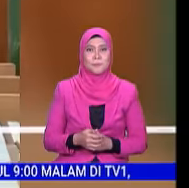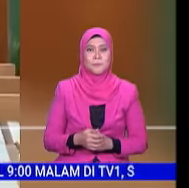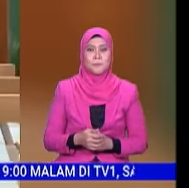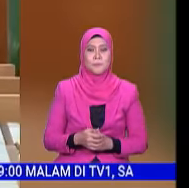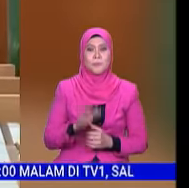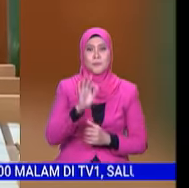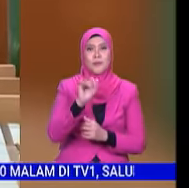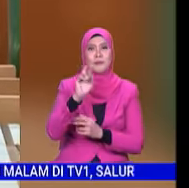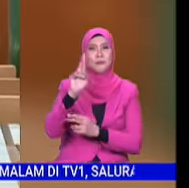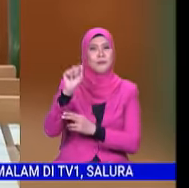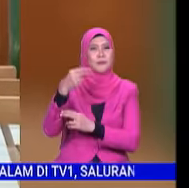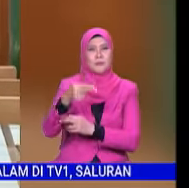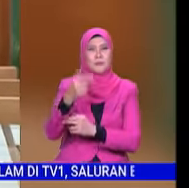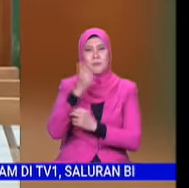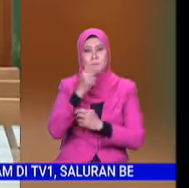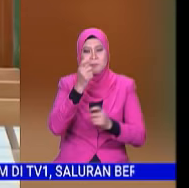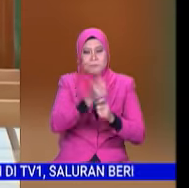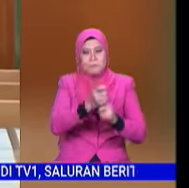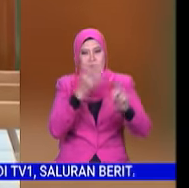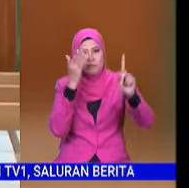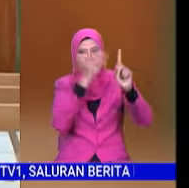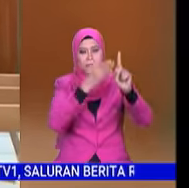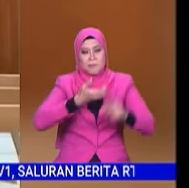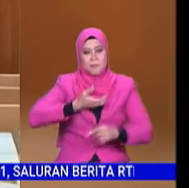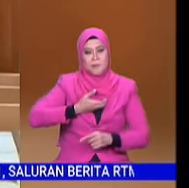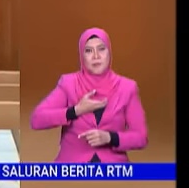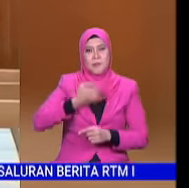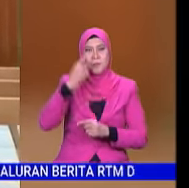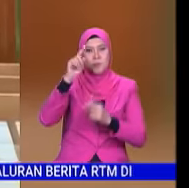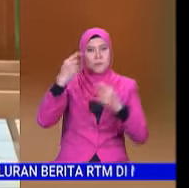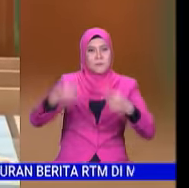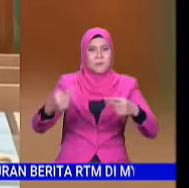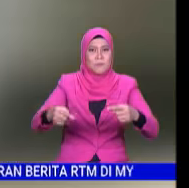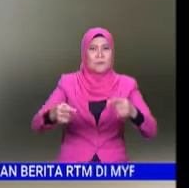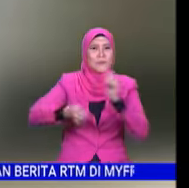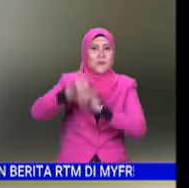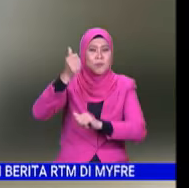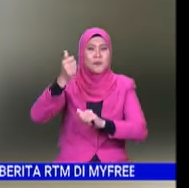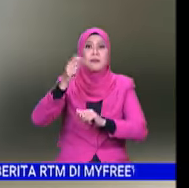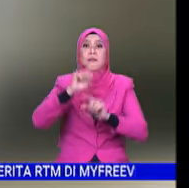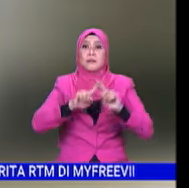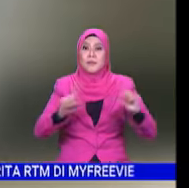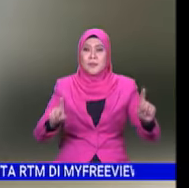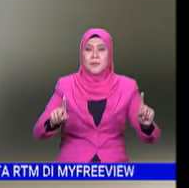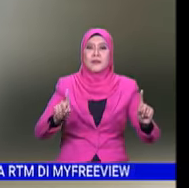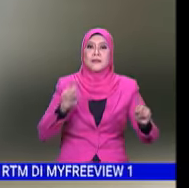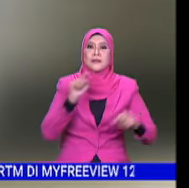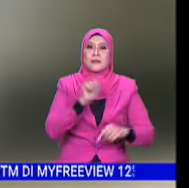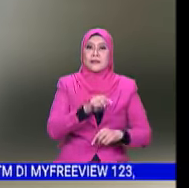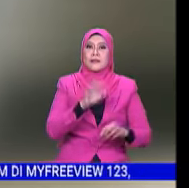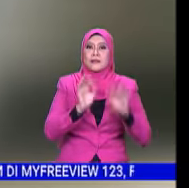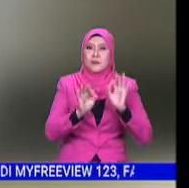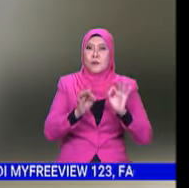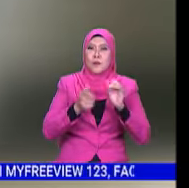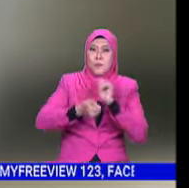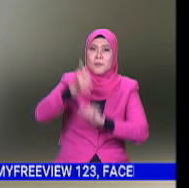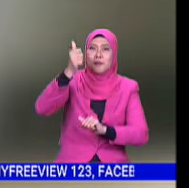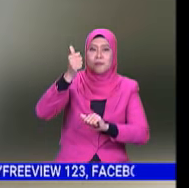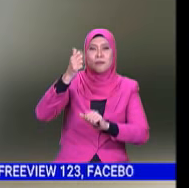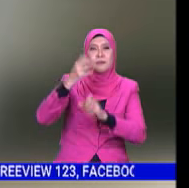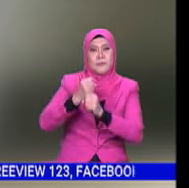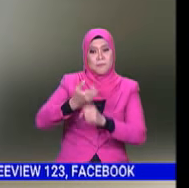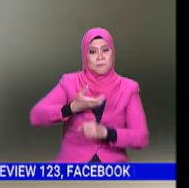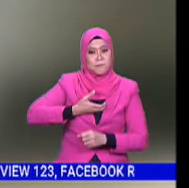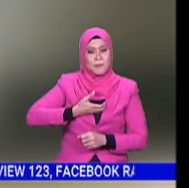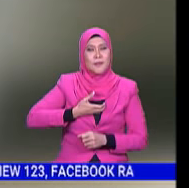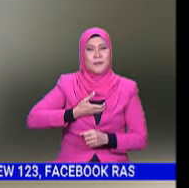Namun Farah tidak mahu meletakkan sebarang sasaran pingat untuk kejohanan pertamanya ini. Sebaliknya, dia mengakui sekiranya berjaya meraih sebarang warna